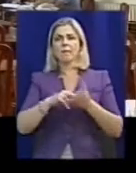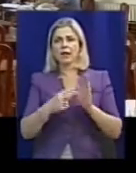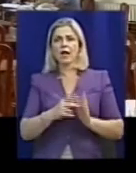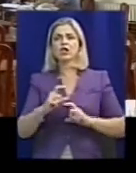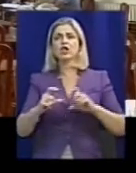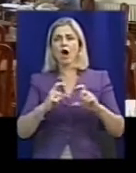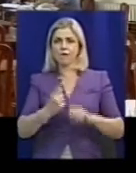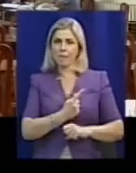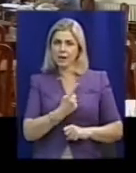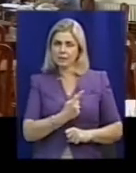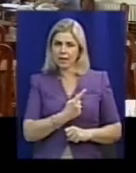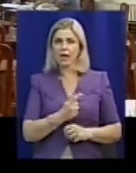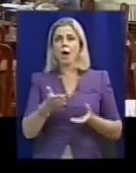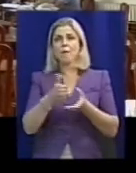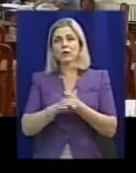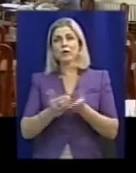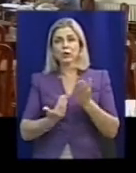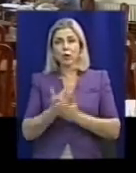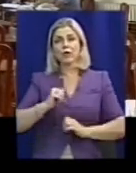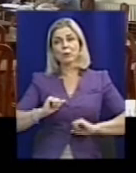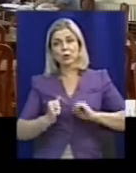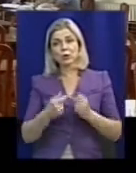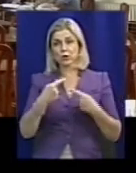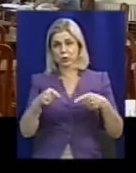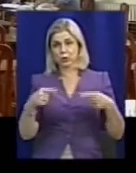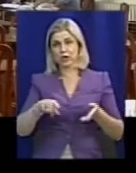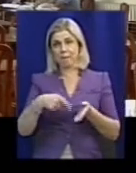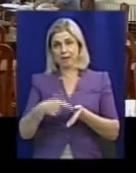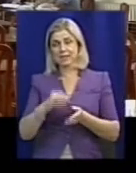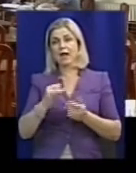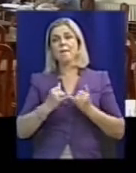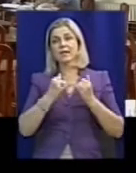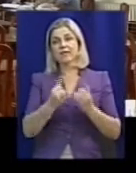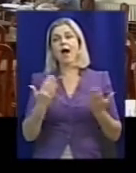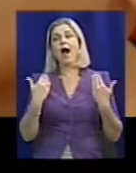майстерності, познайомитися з новими друзями з інших міст і присвятити канікули шахам.